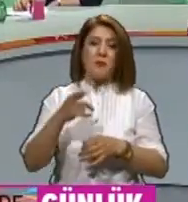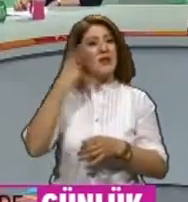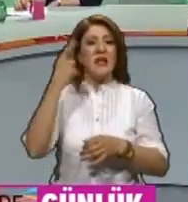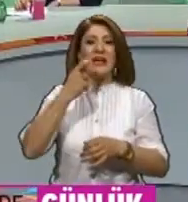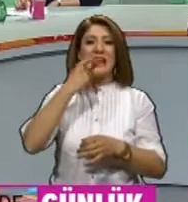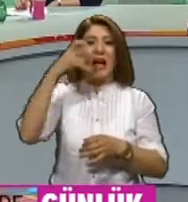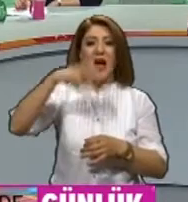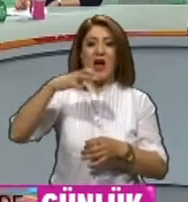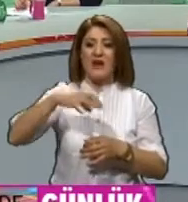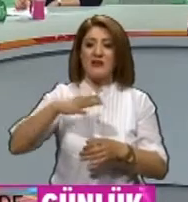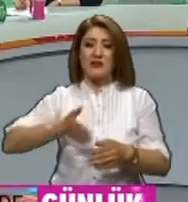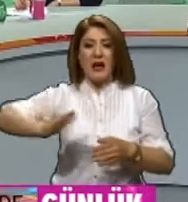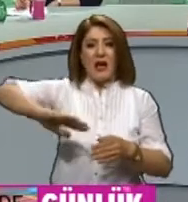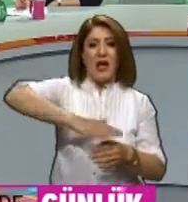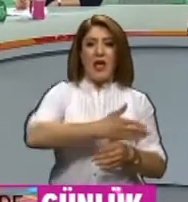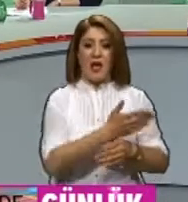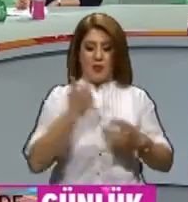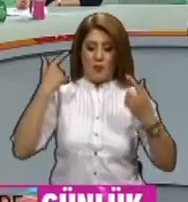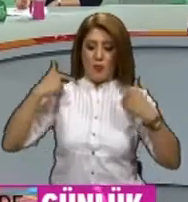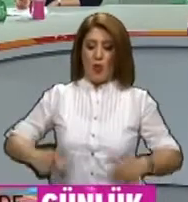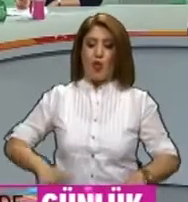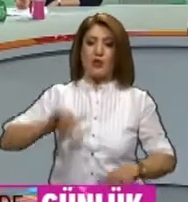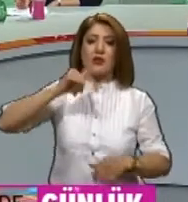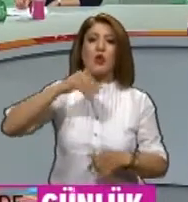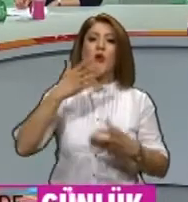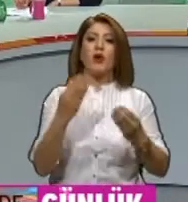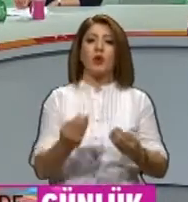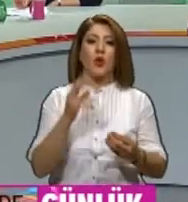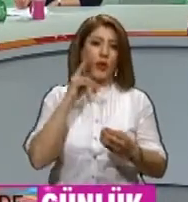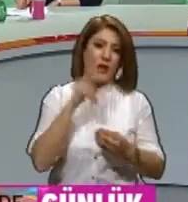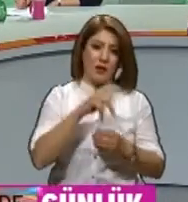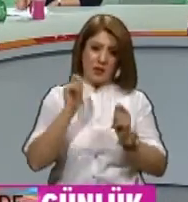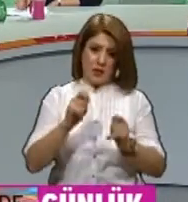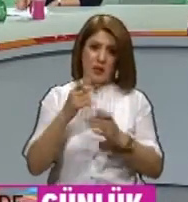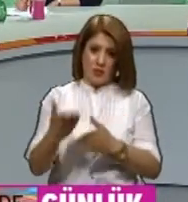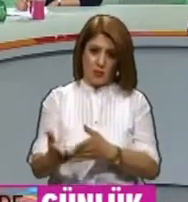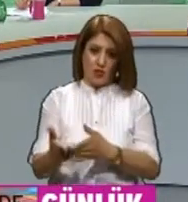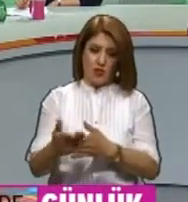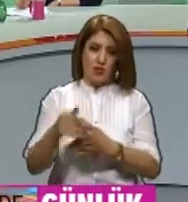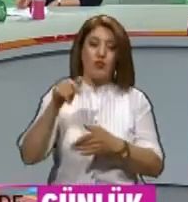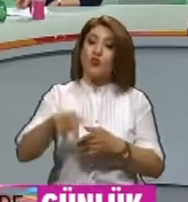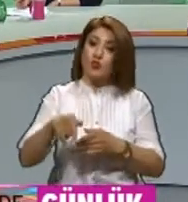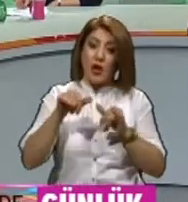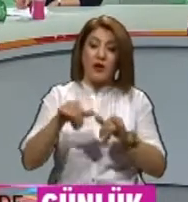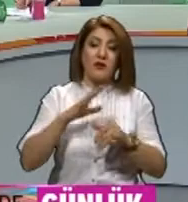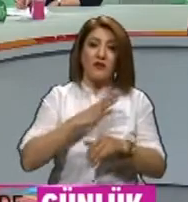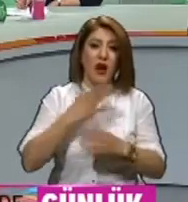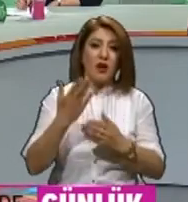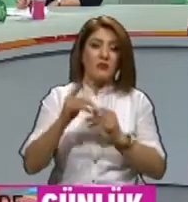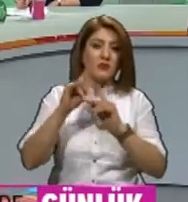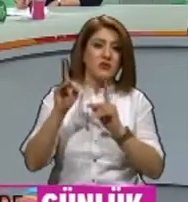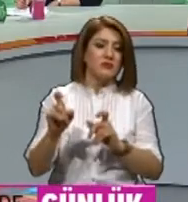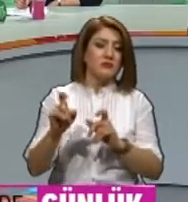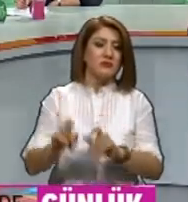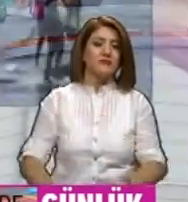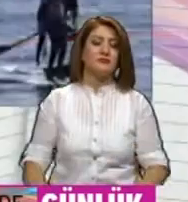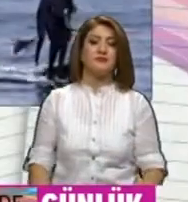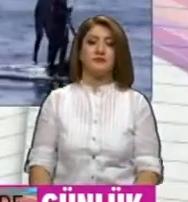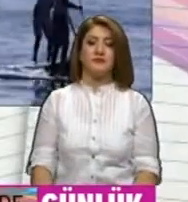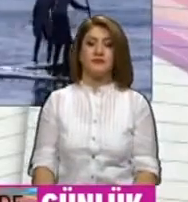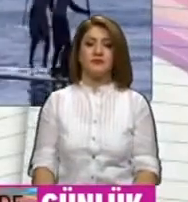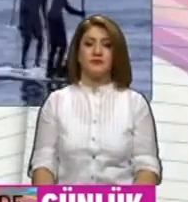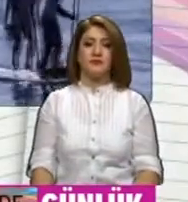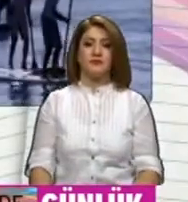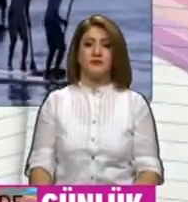boya göre, ağırlığa tabii, göre ayarlanır değil mi kayaklar? Kesinlikle. Bunda da var mı? Tercihe göre ne yapmak istediğinize göre. Ne yapmak isteyebiliriz ne